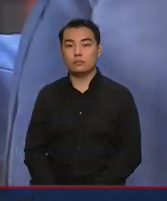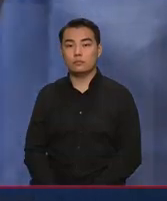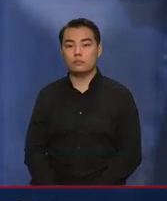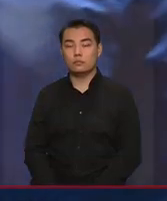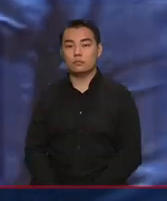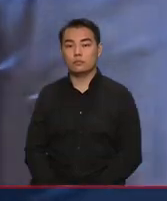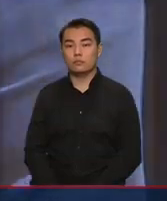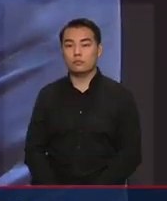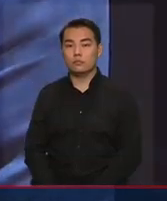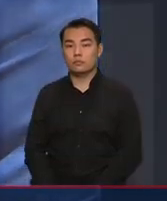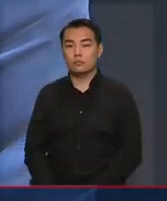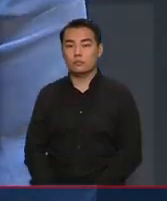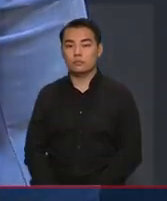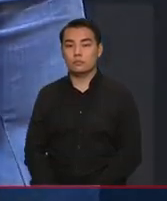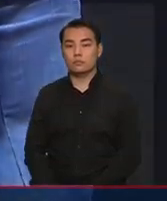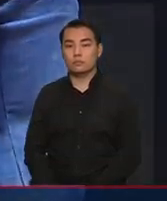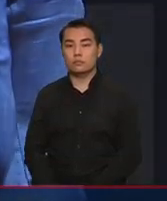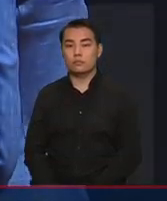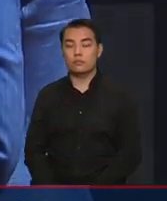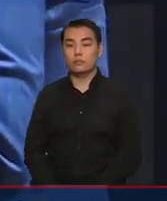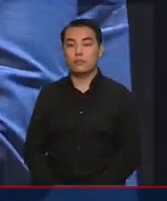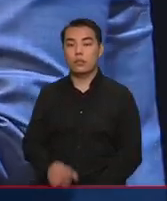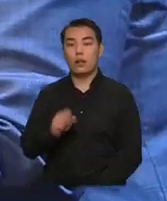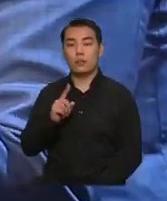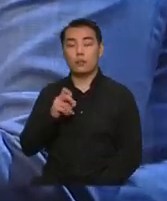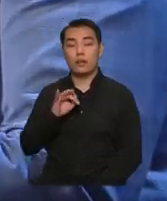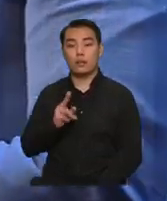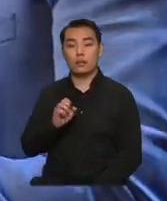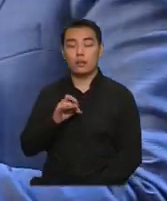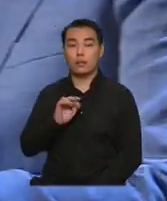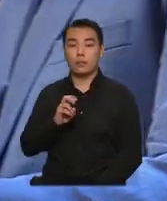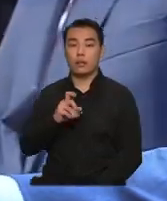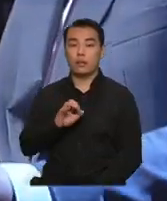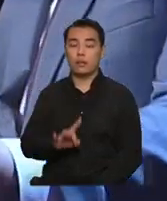Алтынбек Амит, Сәкен Пионер, Жібек Жолы.